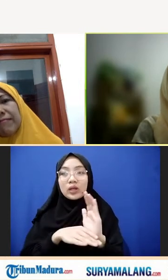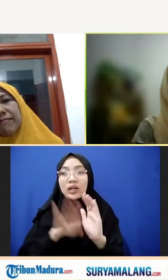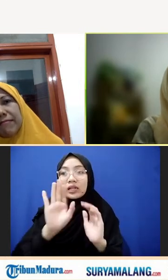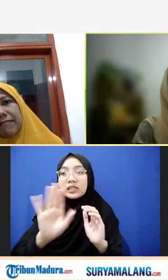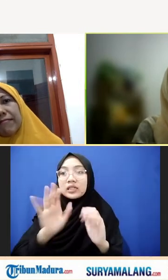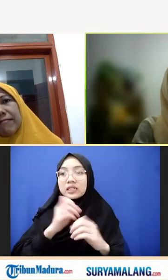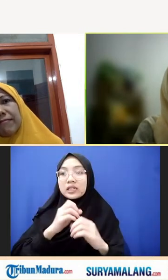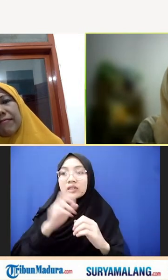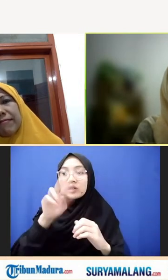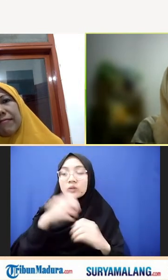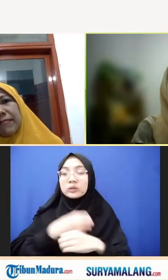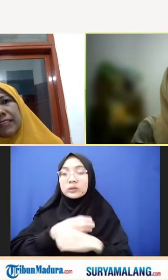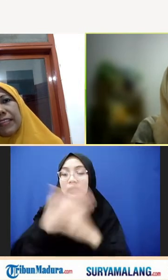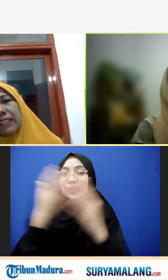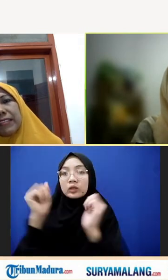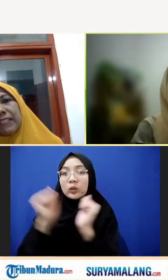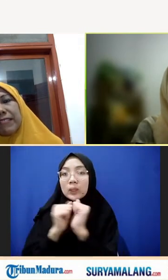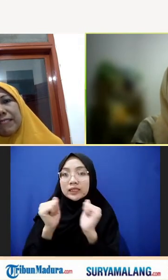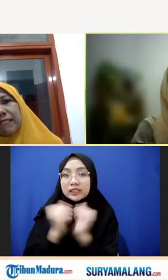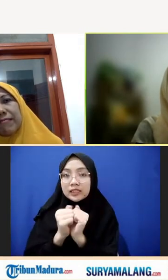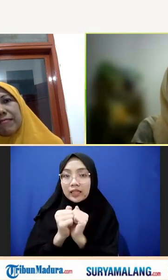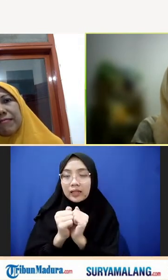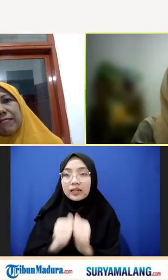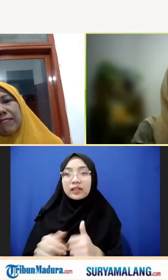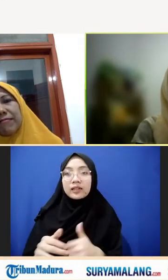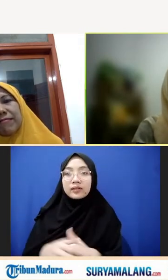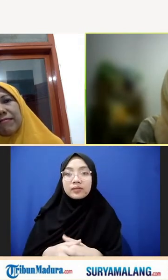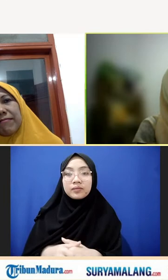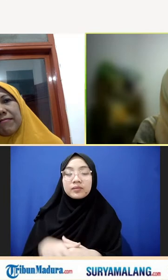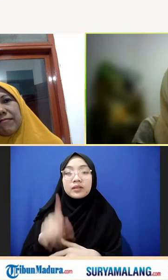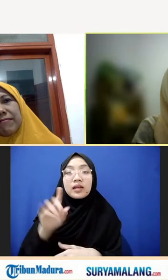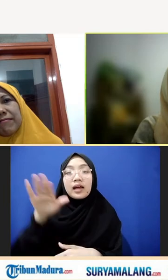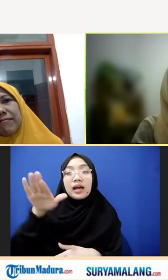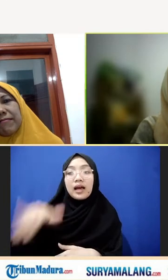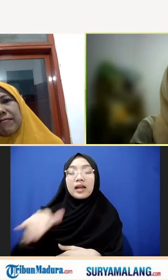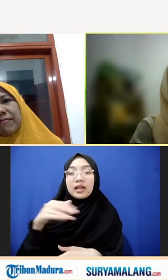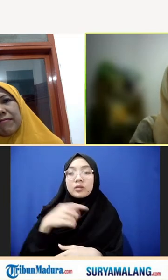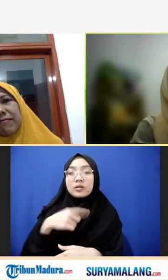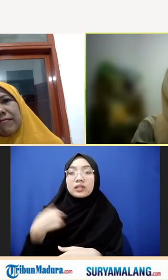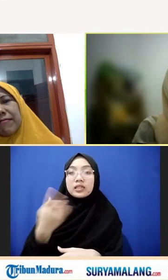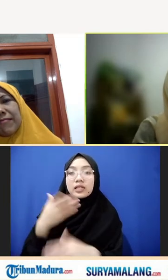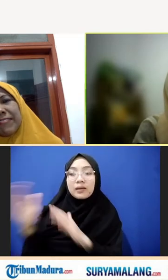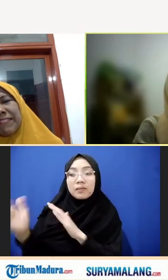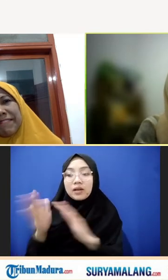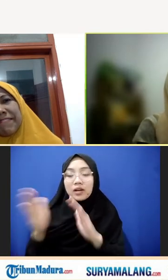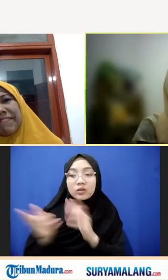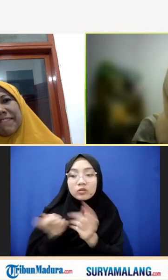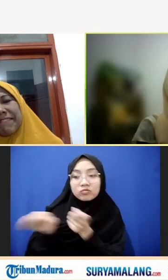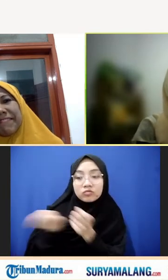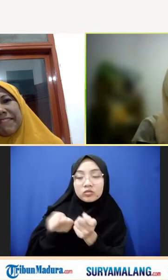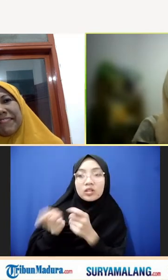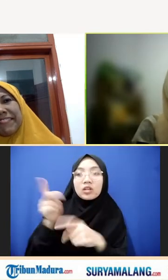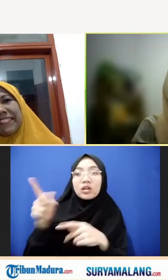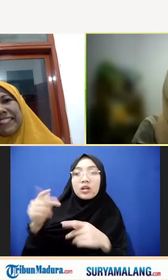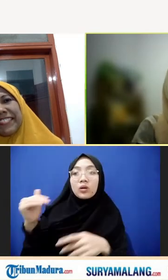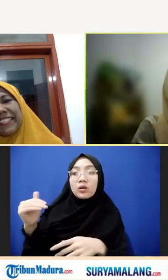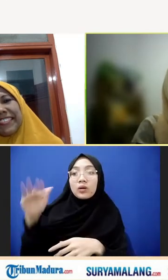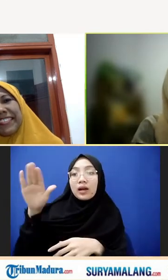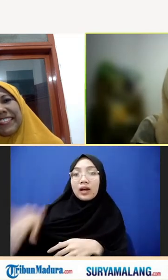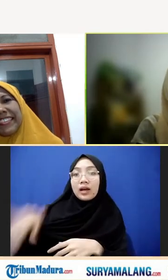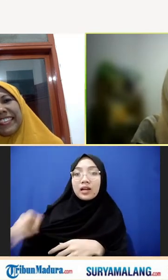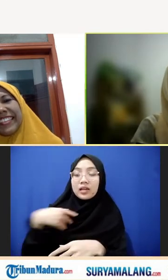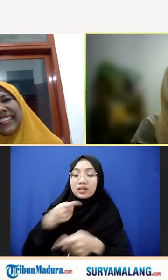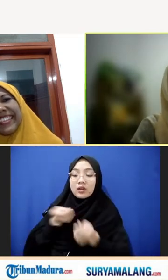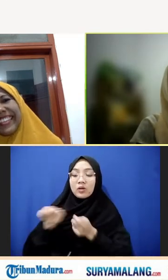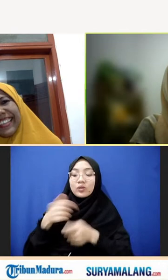konsistenin. Iya. Anak itu kita yang ngarahin, Bu. Kalau anak yang ngarahin kita nanti bisa